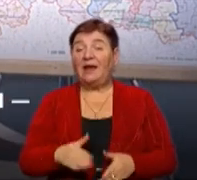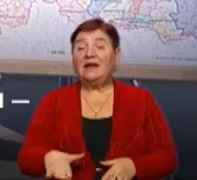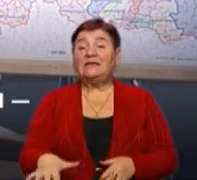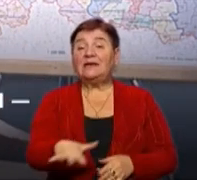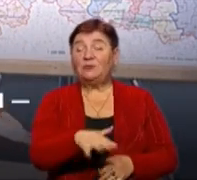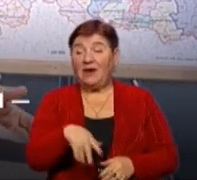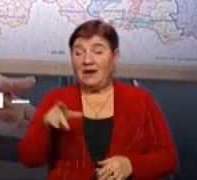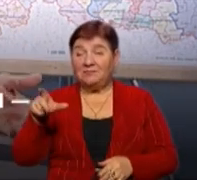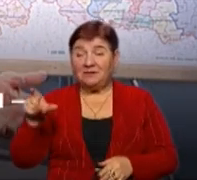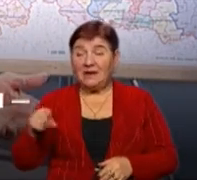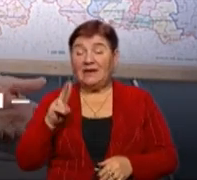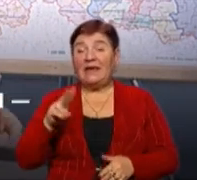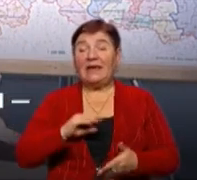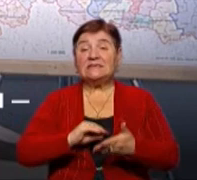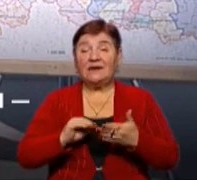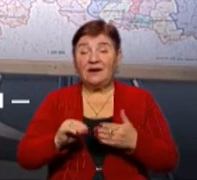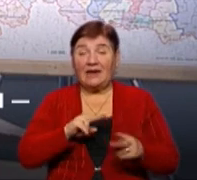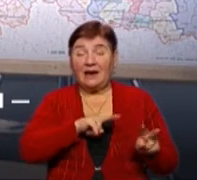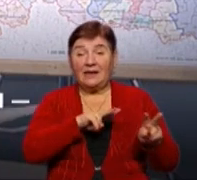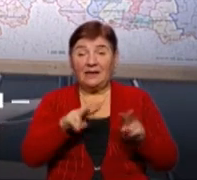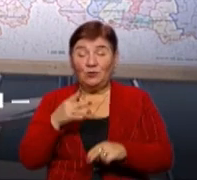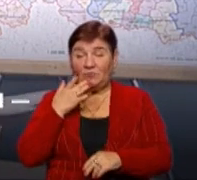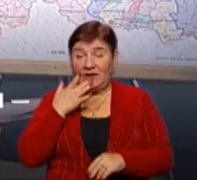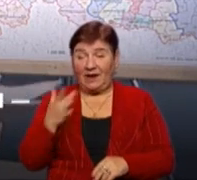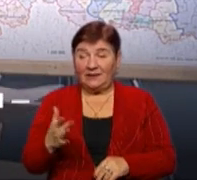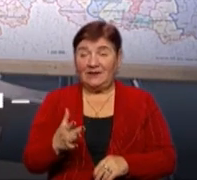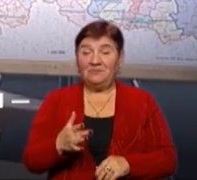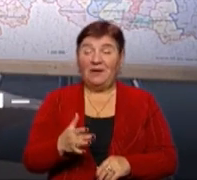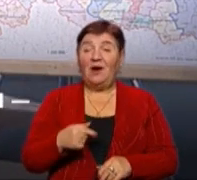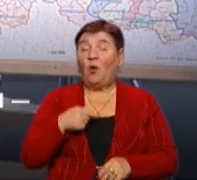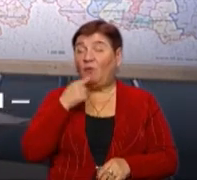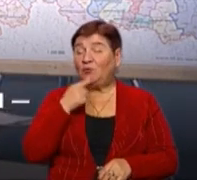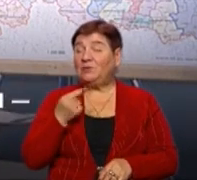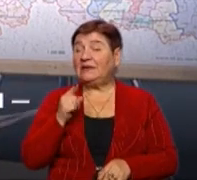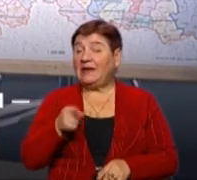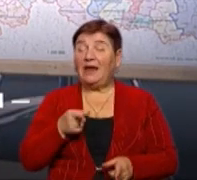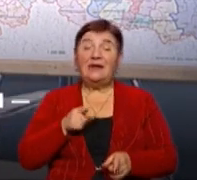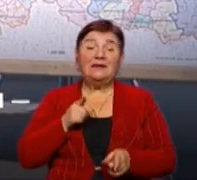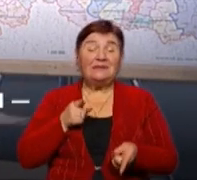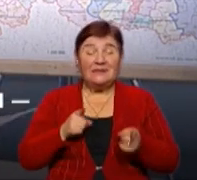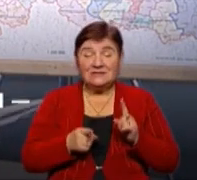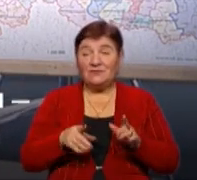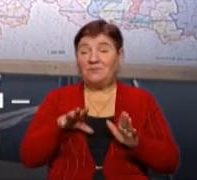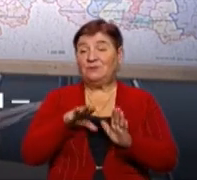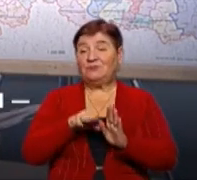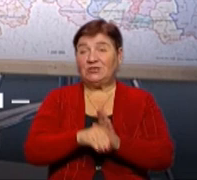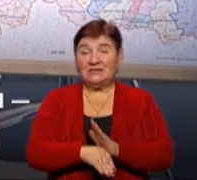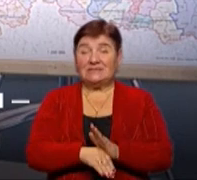територіальними громадами. Я вже як секретар наглядової ради цієї агенції говорю про те, що вона дійсно активно